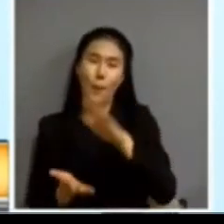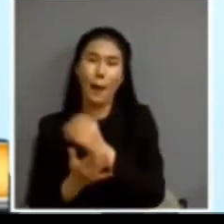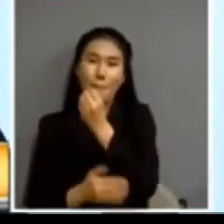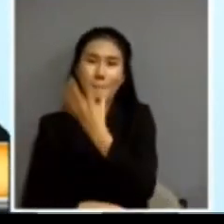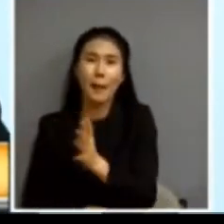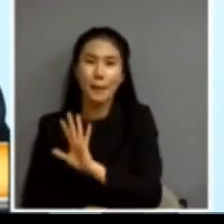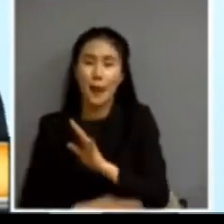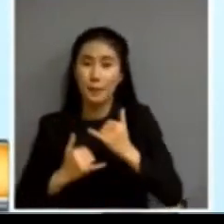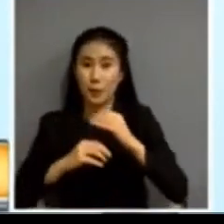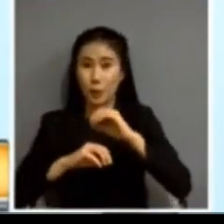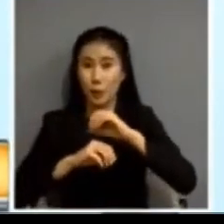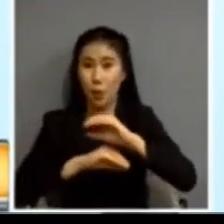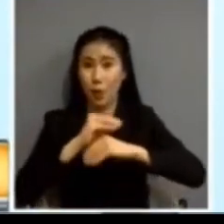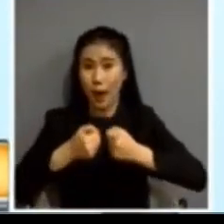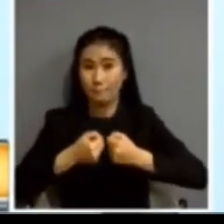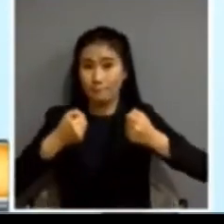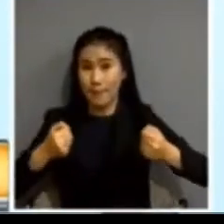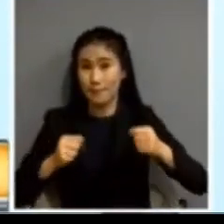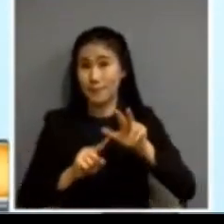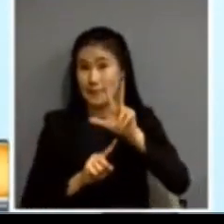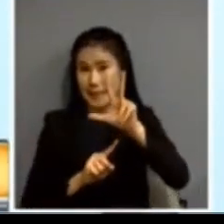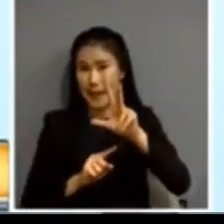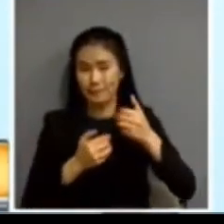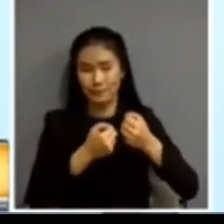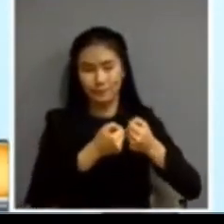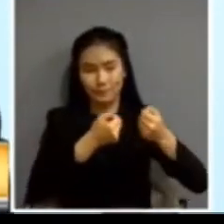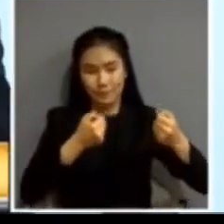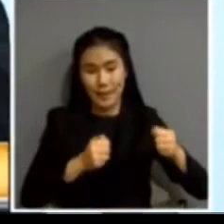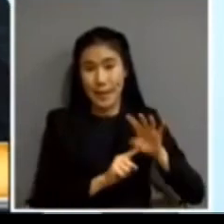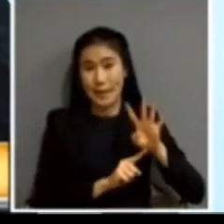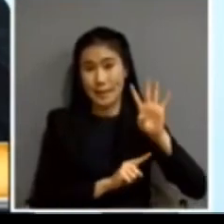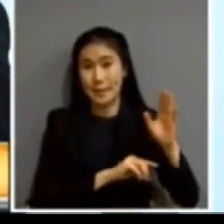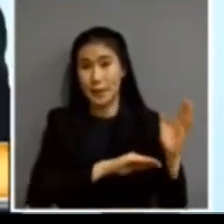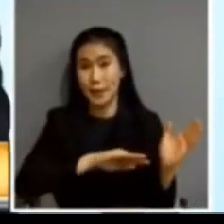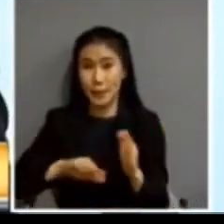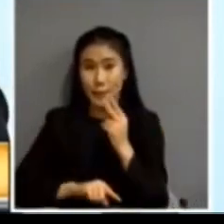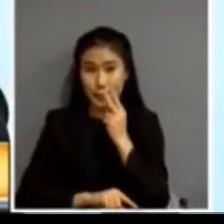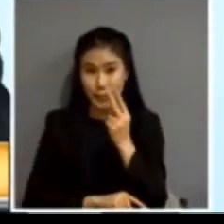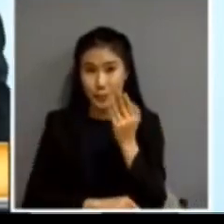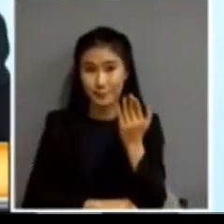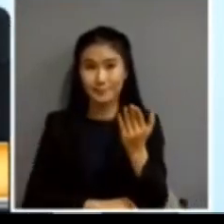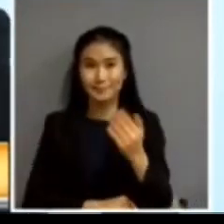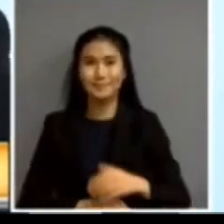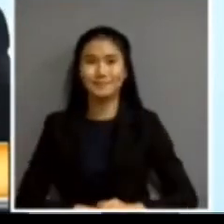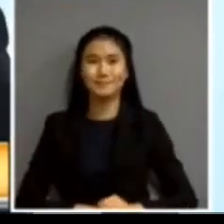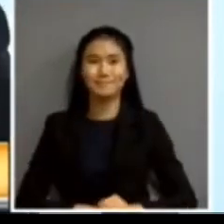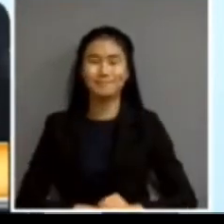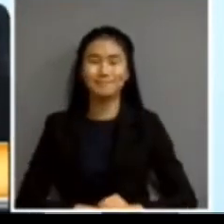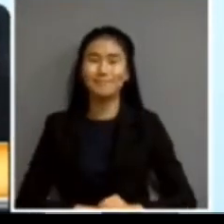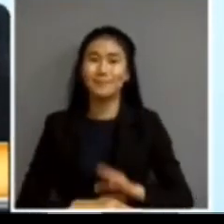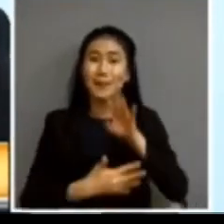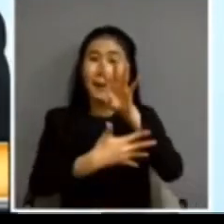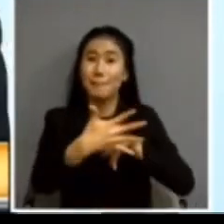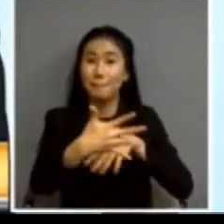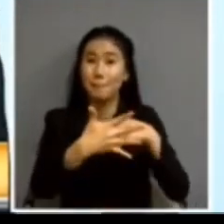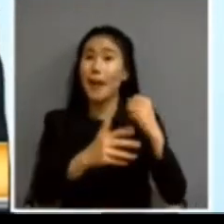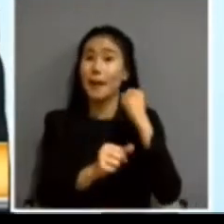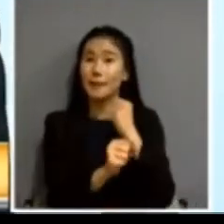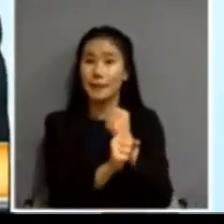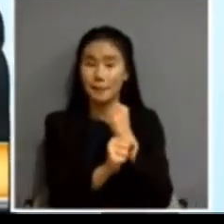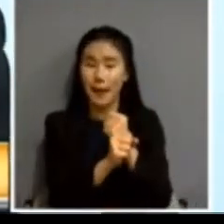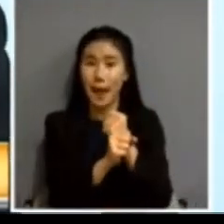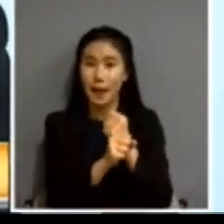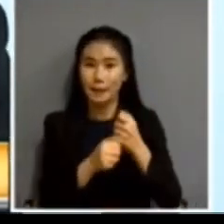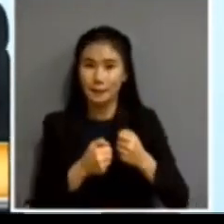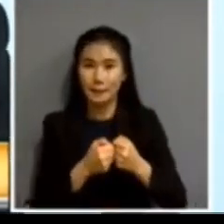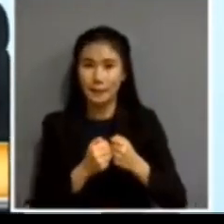ยะที่3ส่วนระยะที่4ครับท่านประธานครับเป็นระยะที่ดำเนินการระ